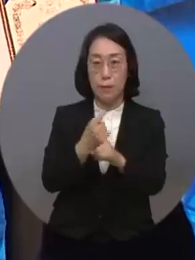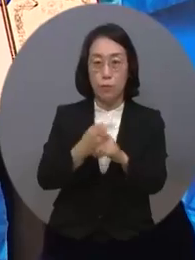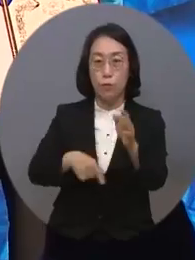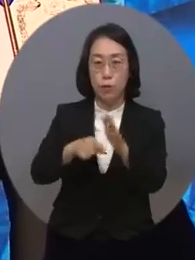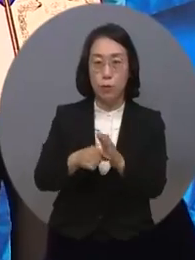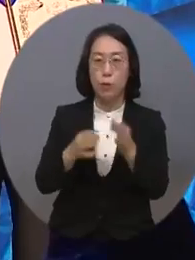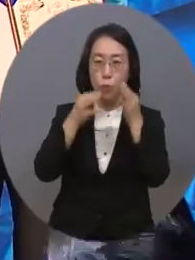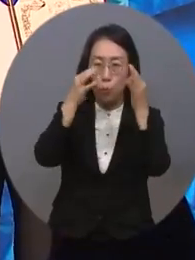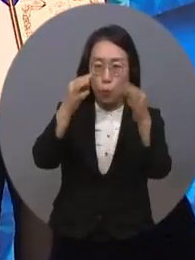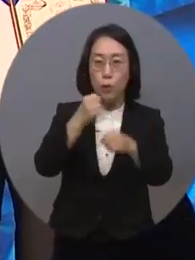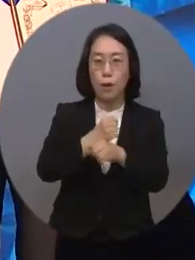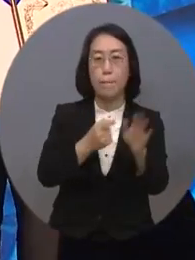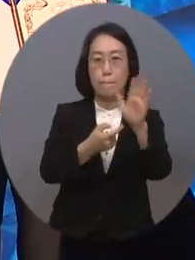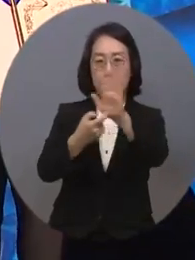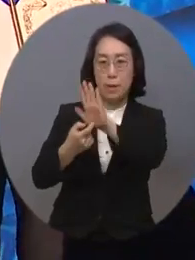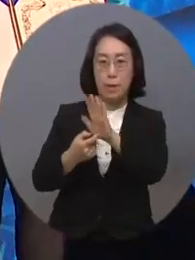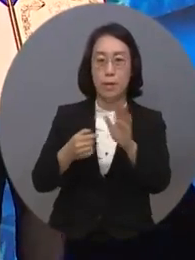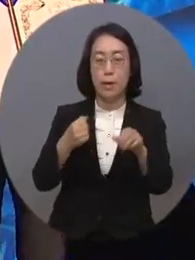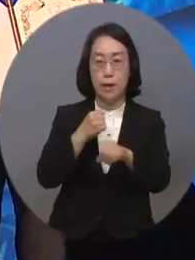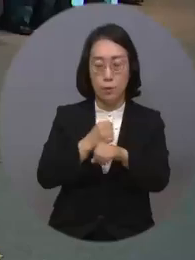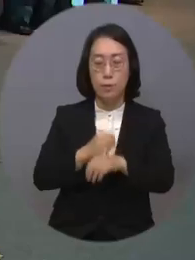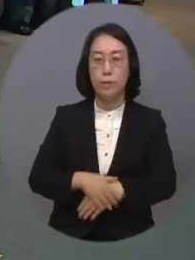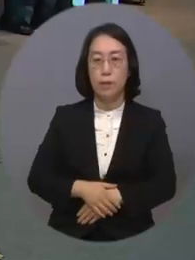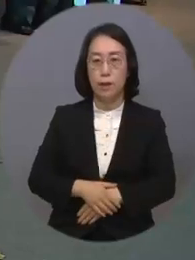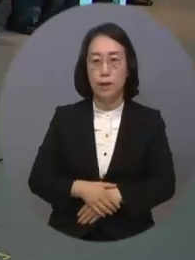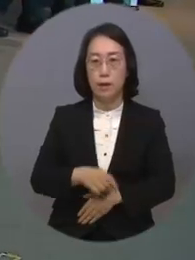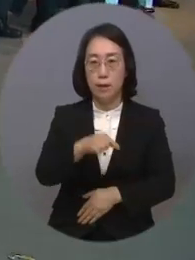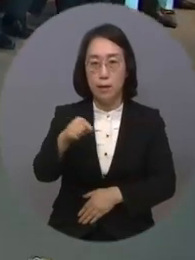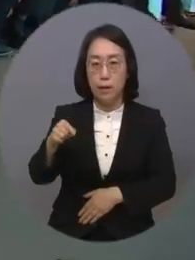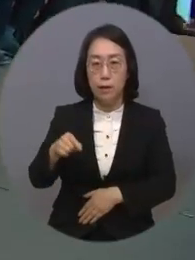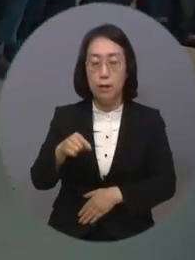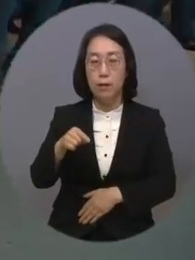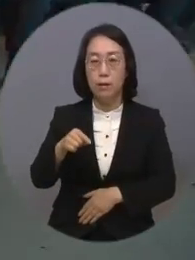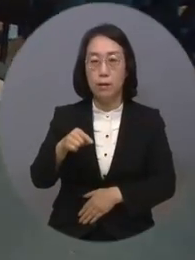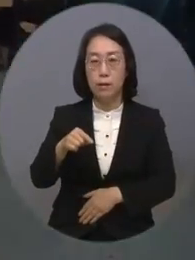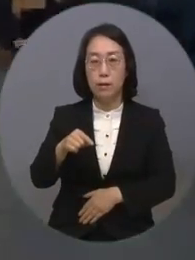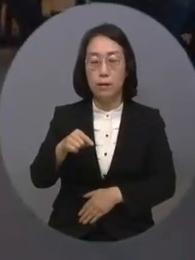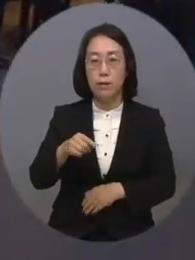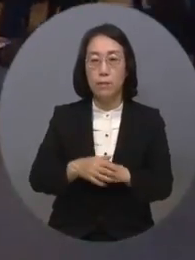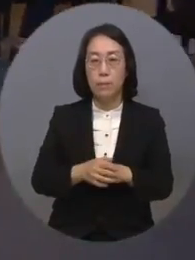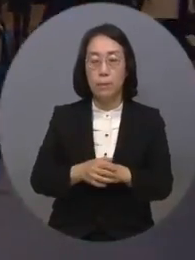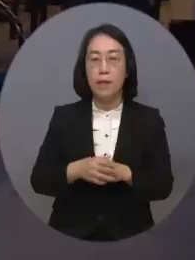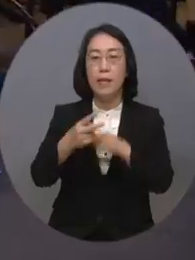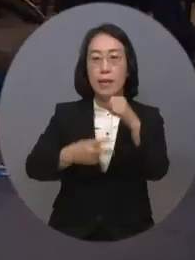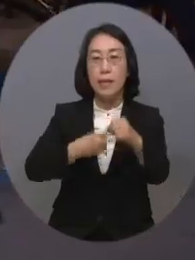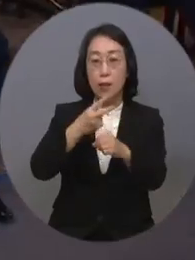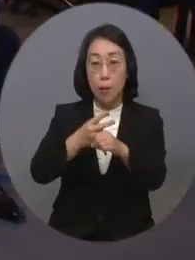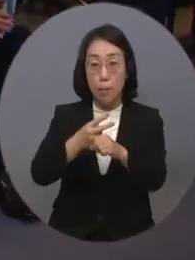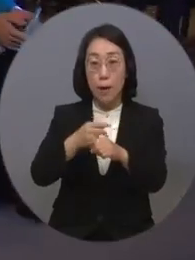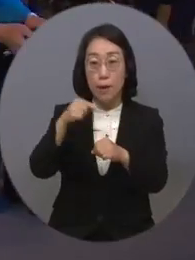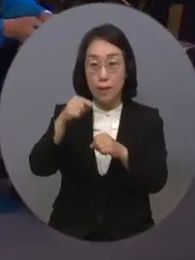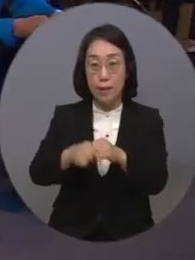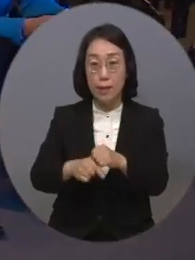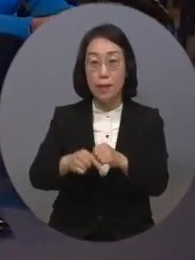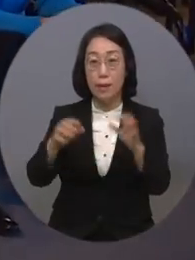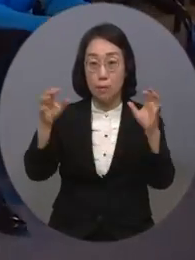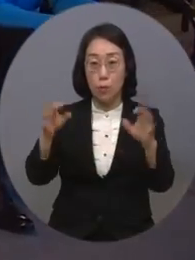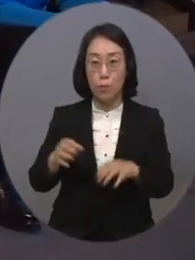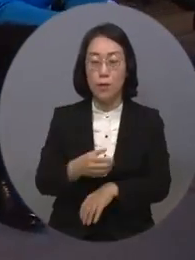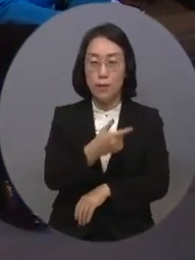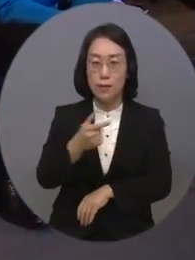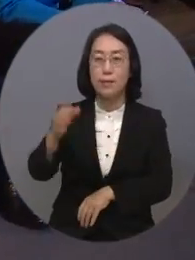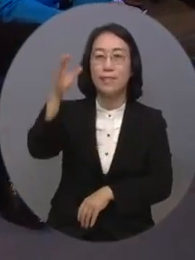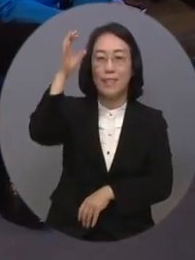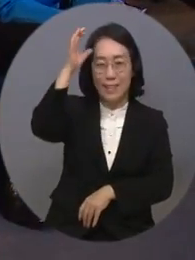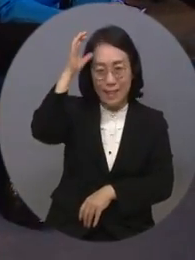예정입니다. 이날 스페셜 올림픽 코리아 이영훈 회장은 2년 만에 돌아온 대회인 만큼 어느 때보다 높은